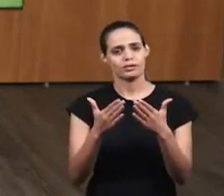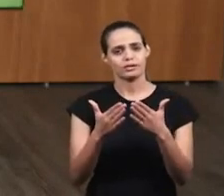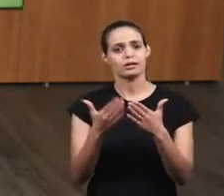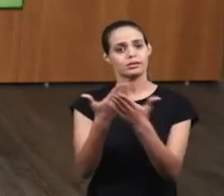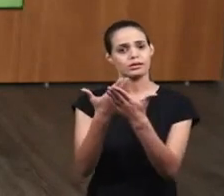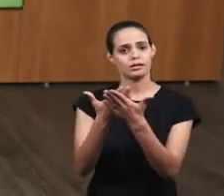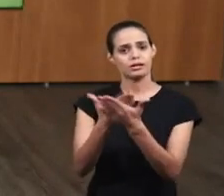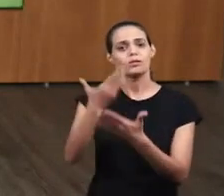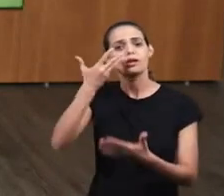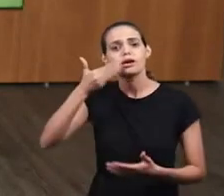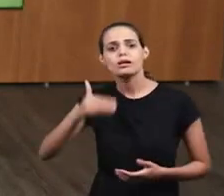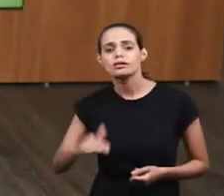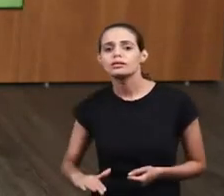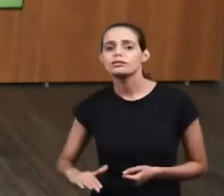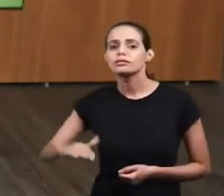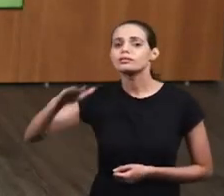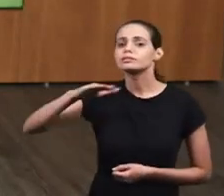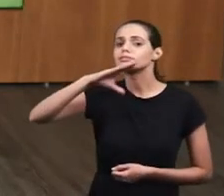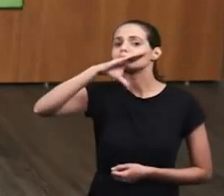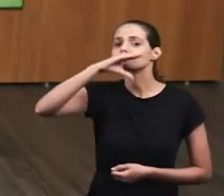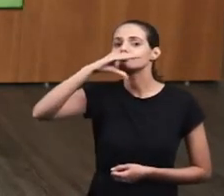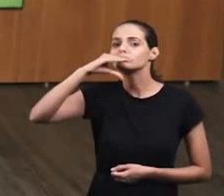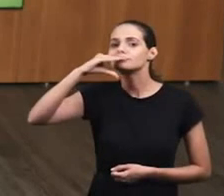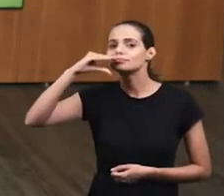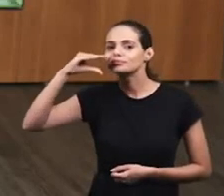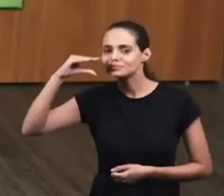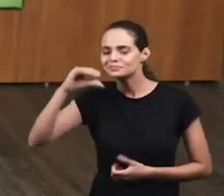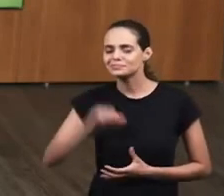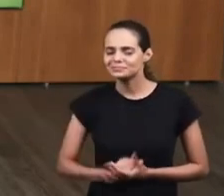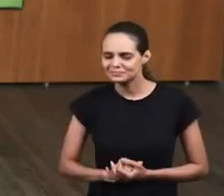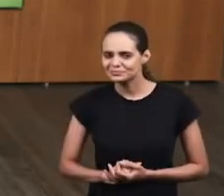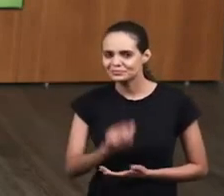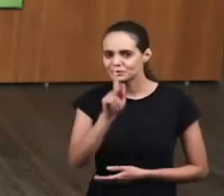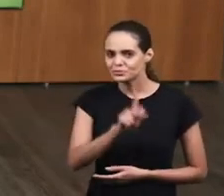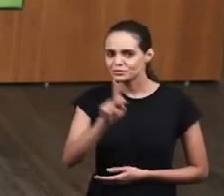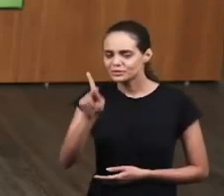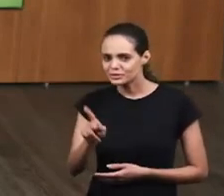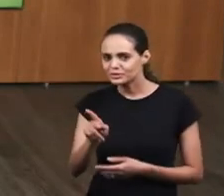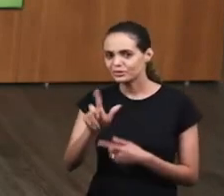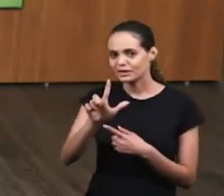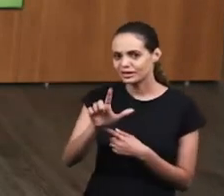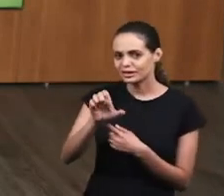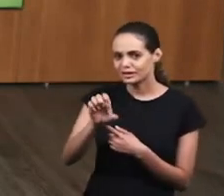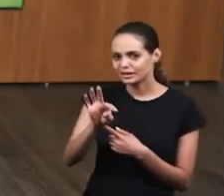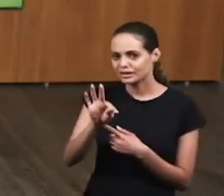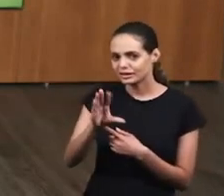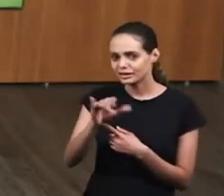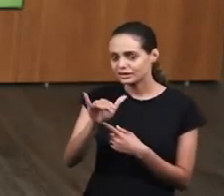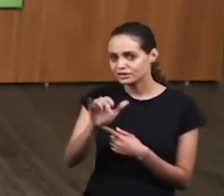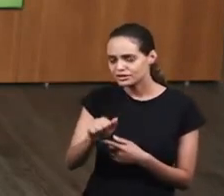wurde von Pastor Moreira und Sousa. Dies wird